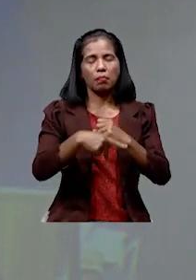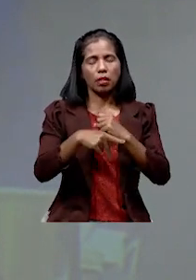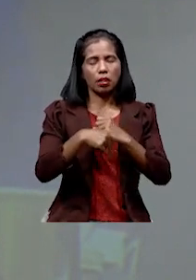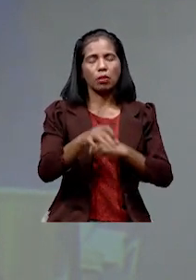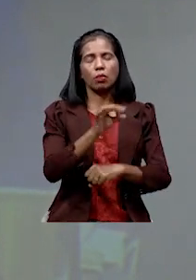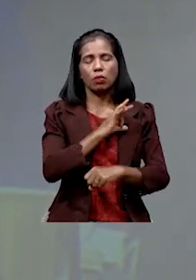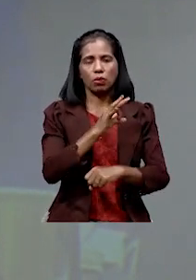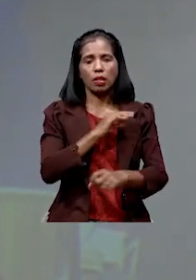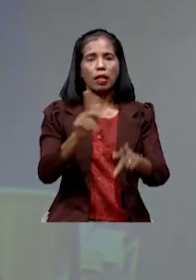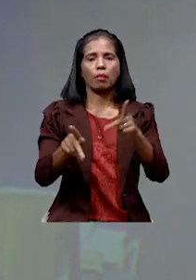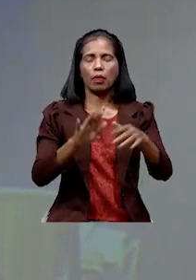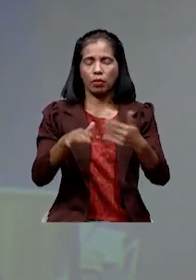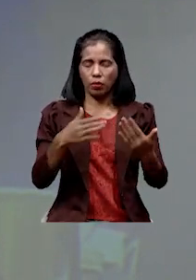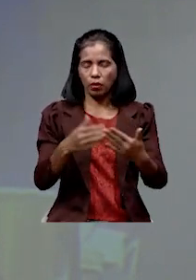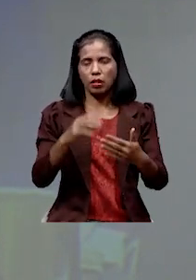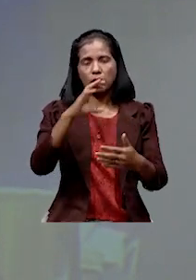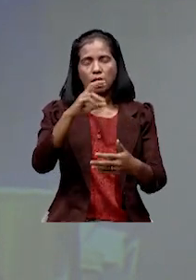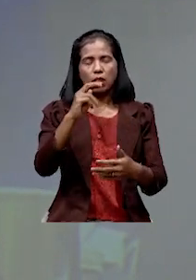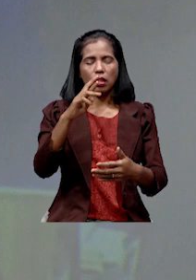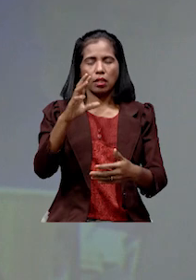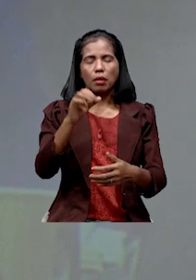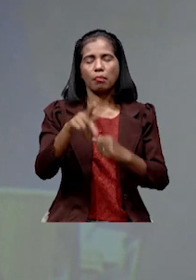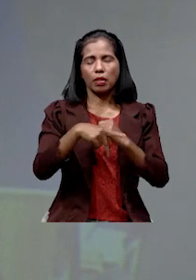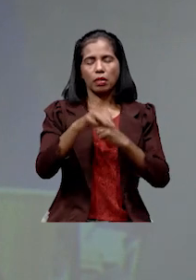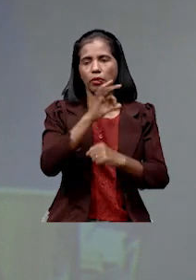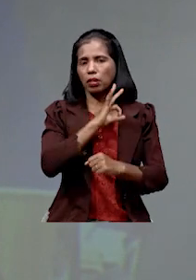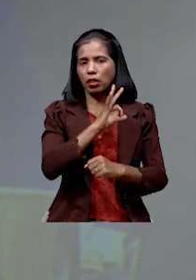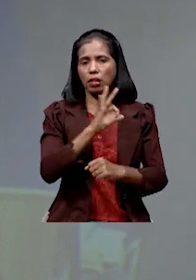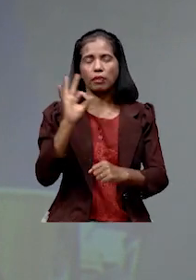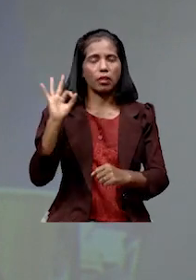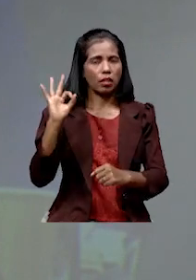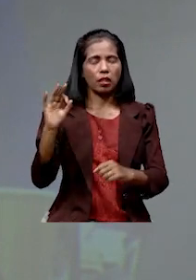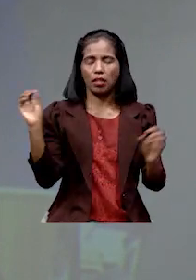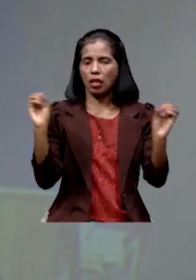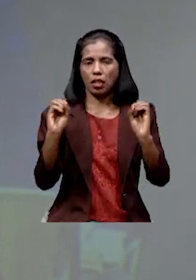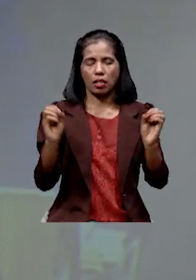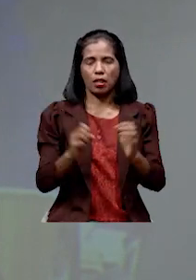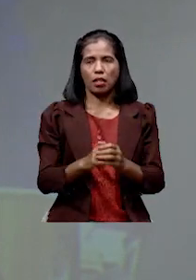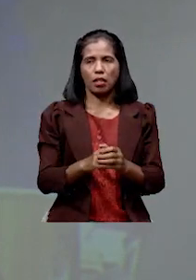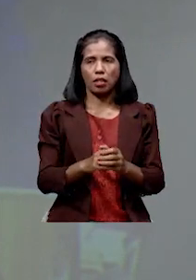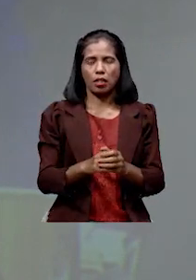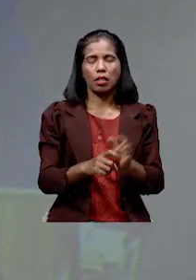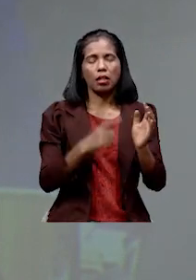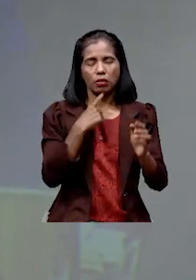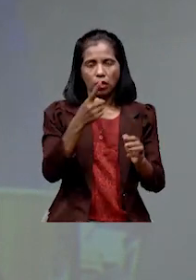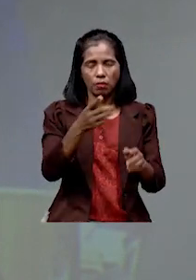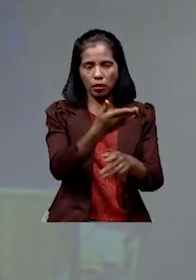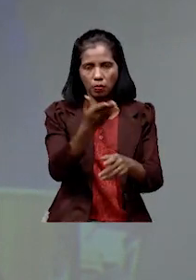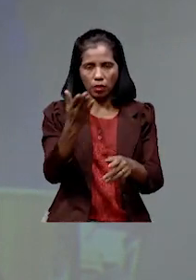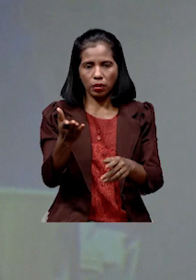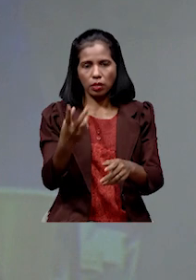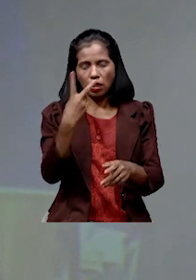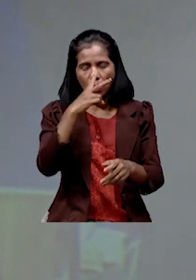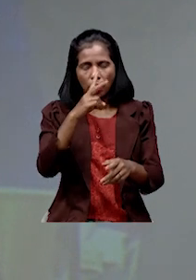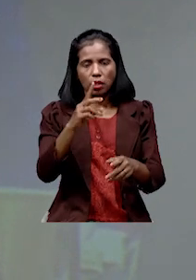rit CNRT, Fretilin, partidu sesuk la iha Ida ne hakur suba ita bosira katak kontrol ita bosira